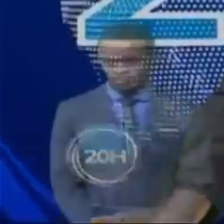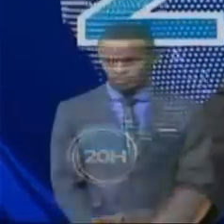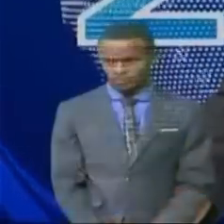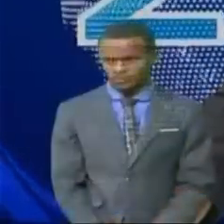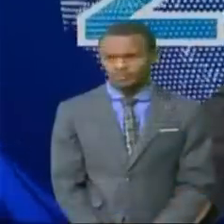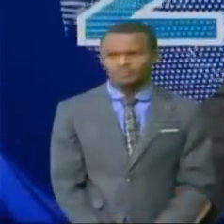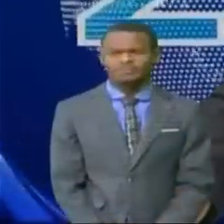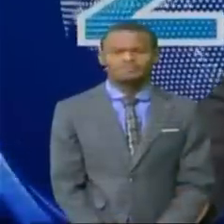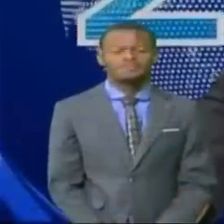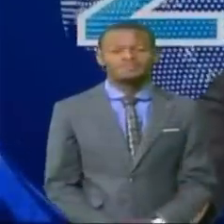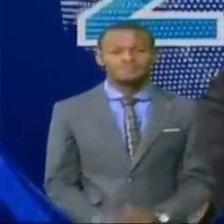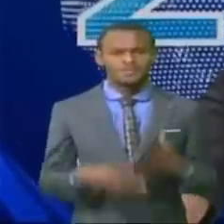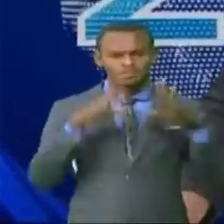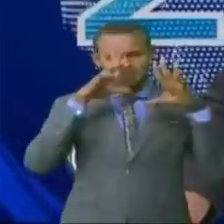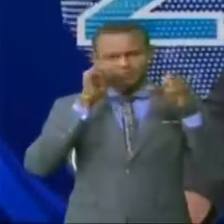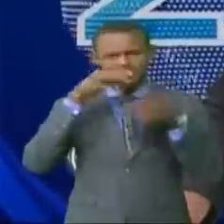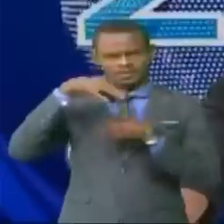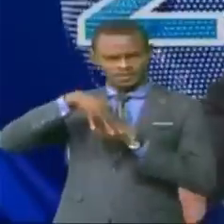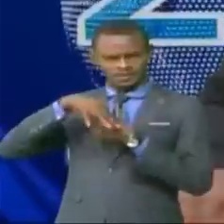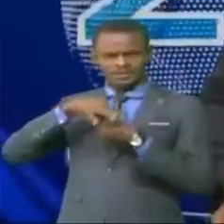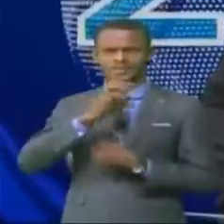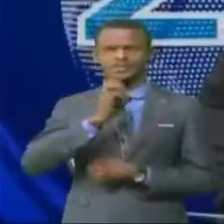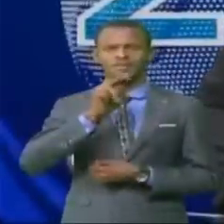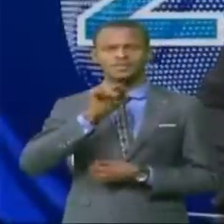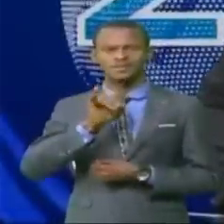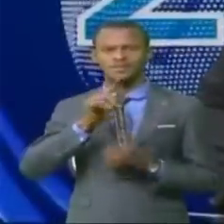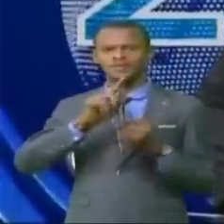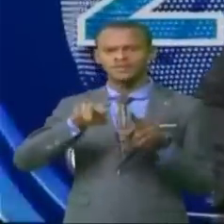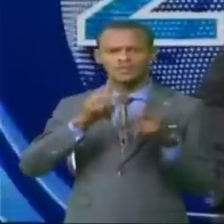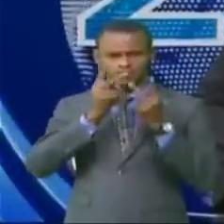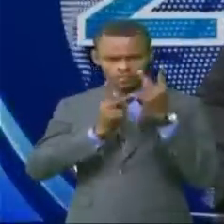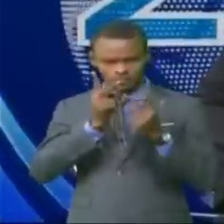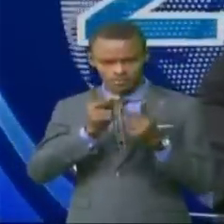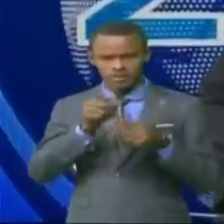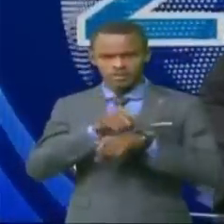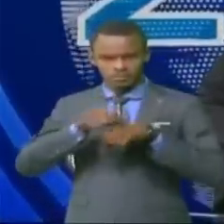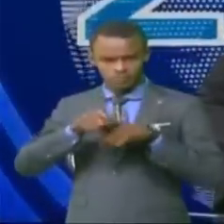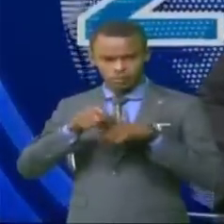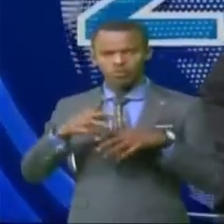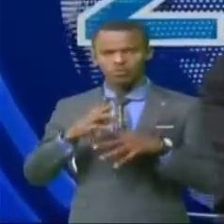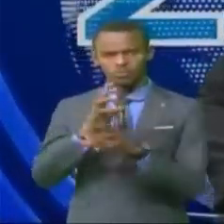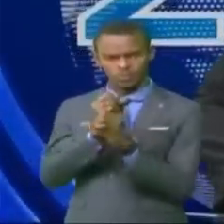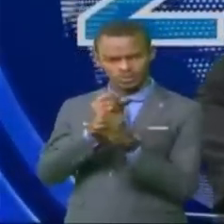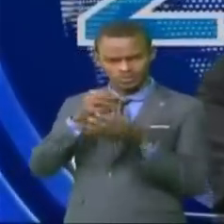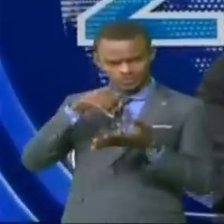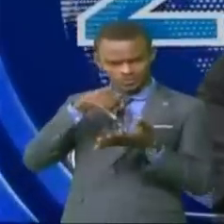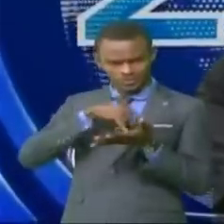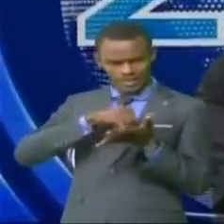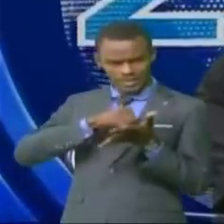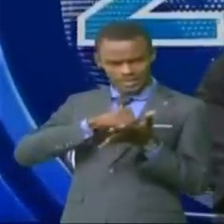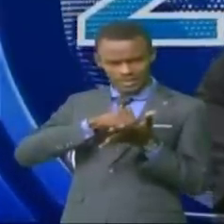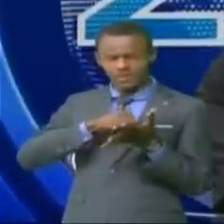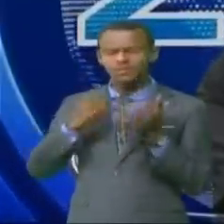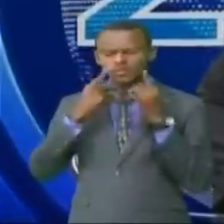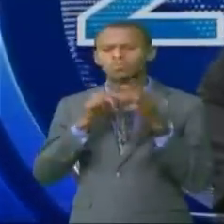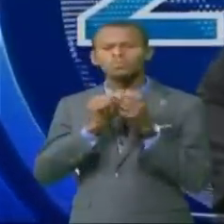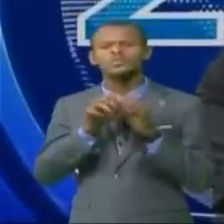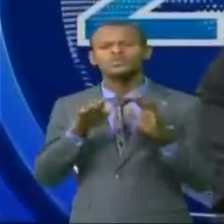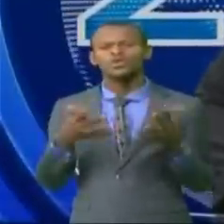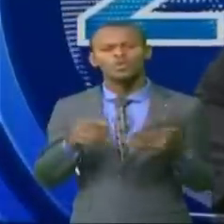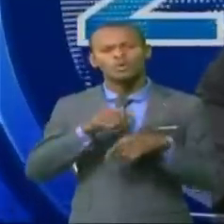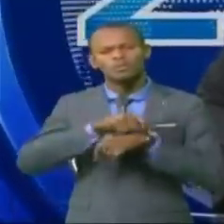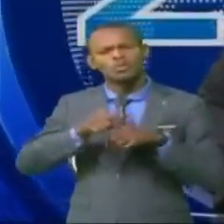cette structure, a visité le Centre national de traitement des candidatures au siège de la centrale électorale. Tétis Samba, Jires